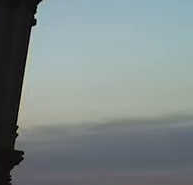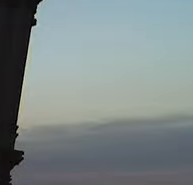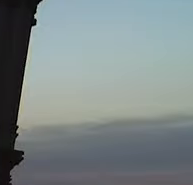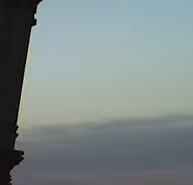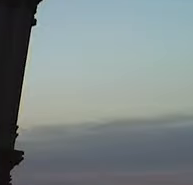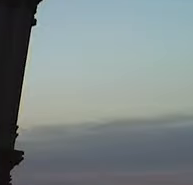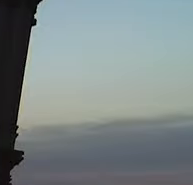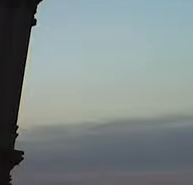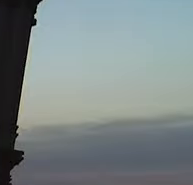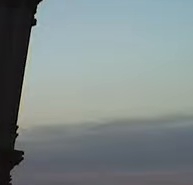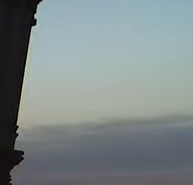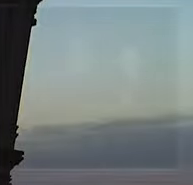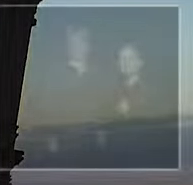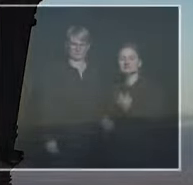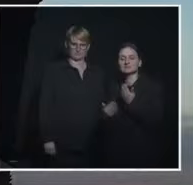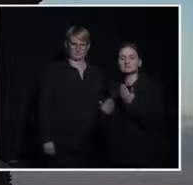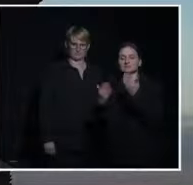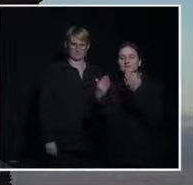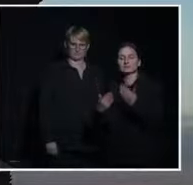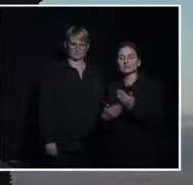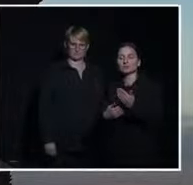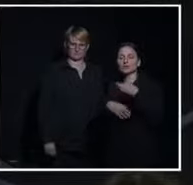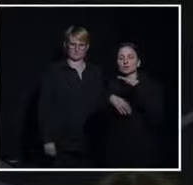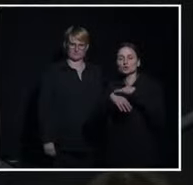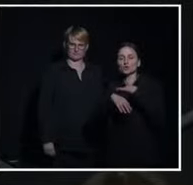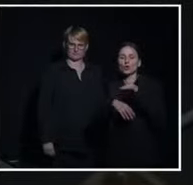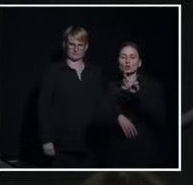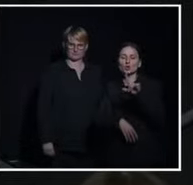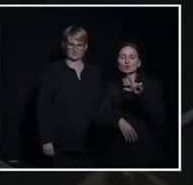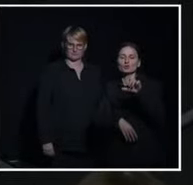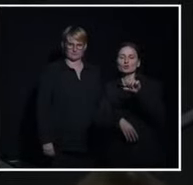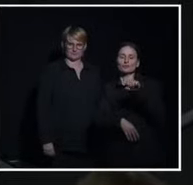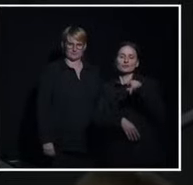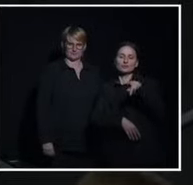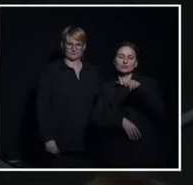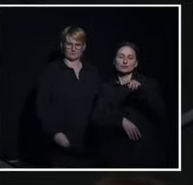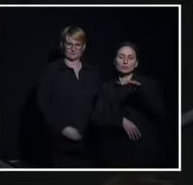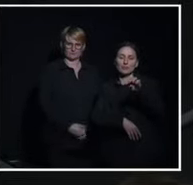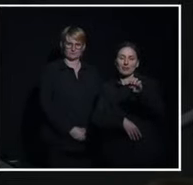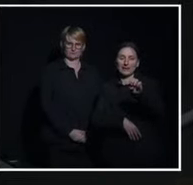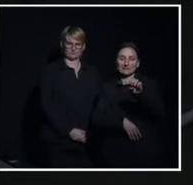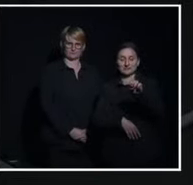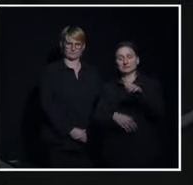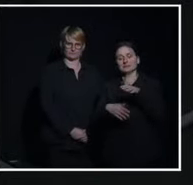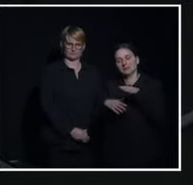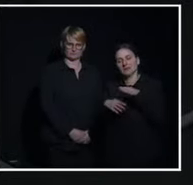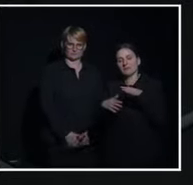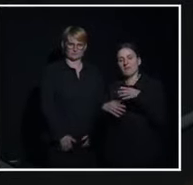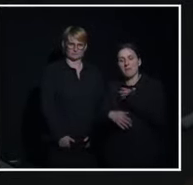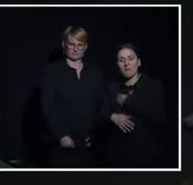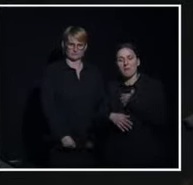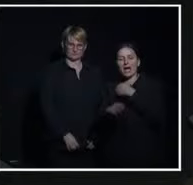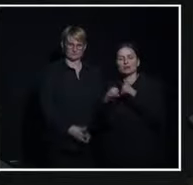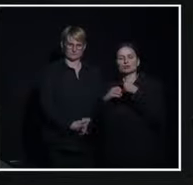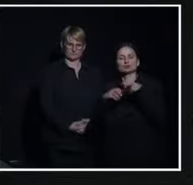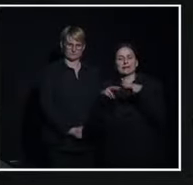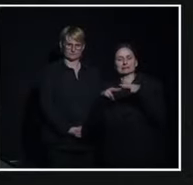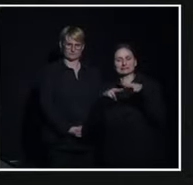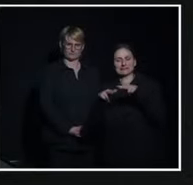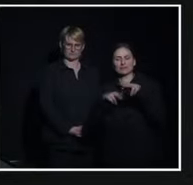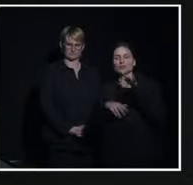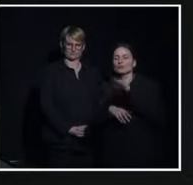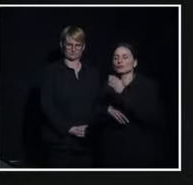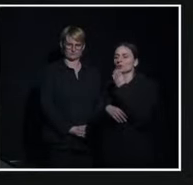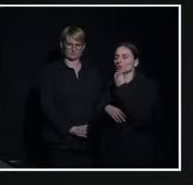Und ich begrüße jetzt hier bei uns ganz herzlich Dr. Ludwig Spähnle, den Beauftragten der Bayerischen Staatsregierung für jüdisches Leben und gegen Antisemitismus,